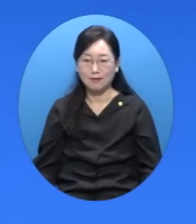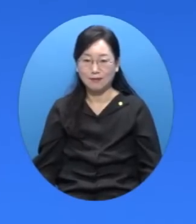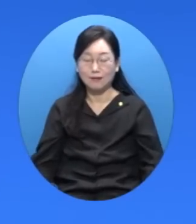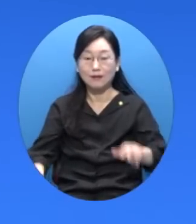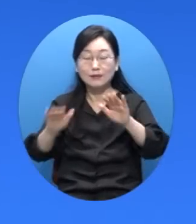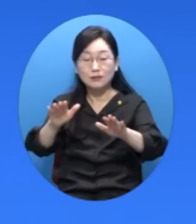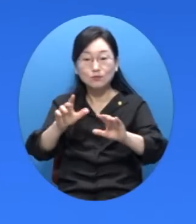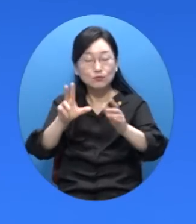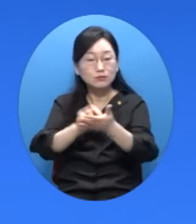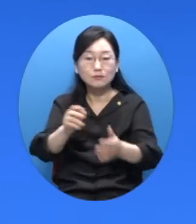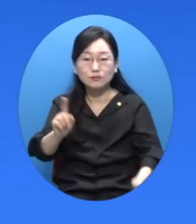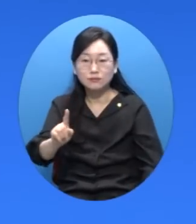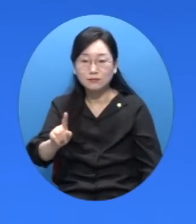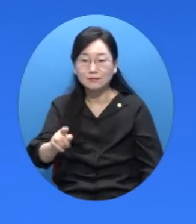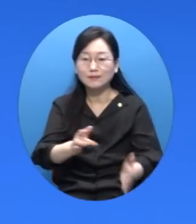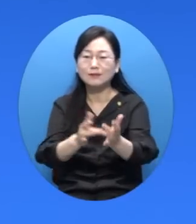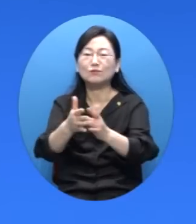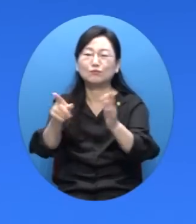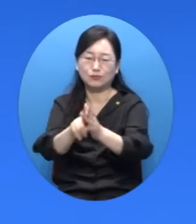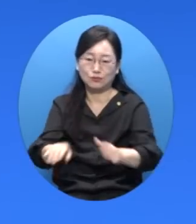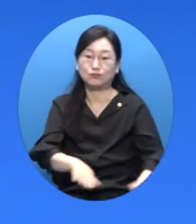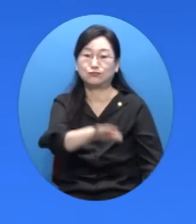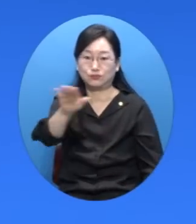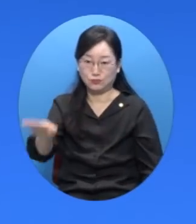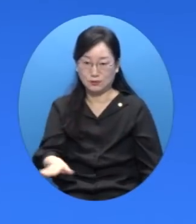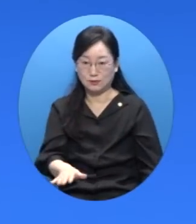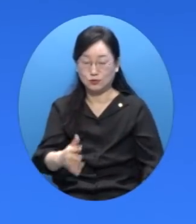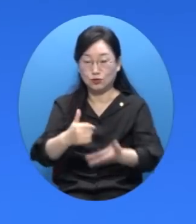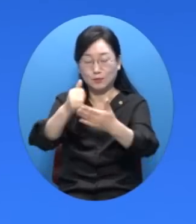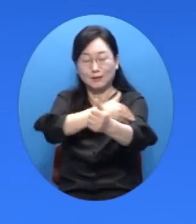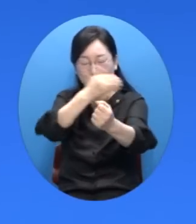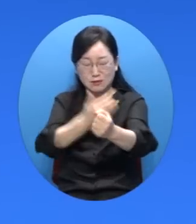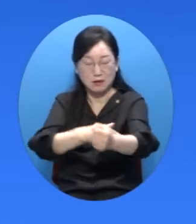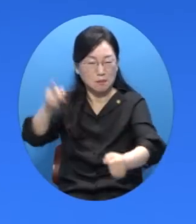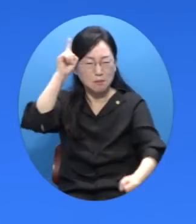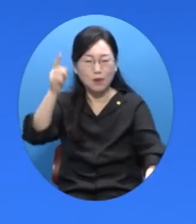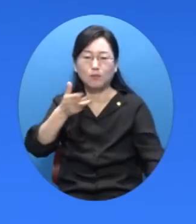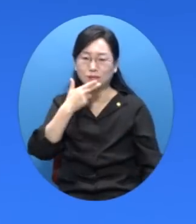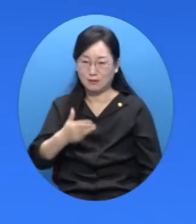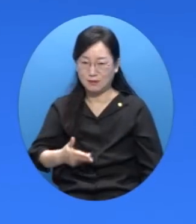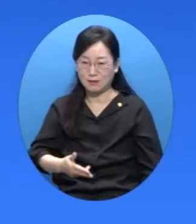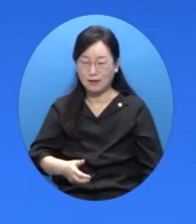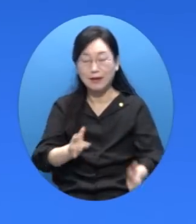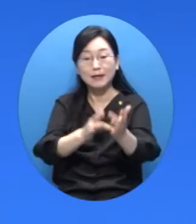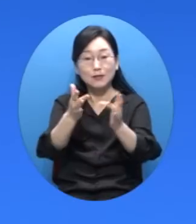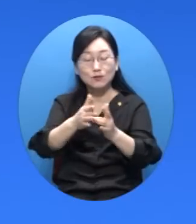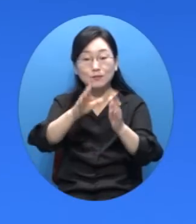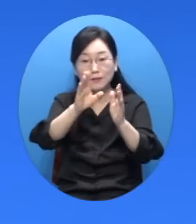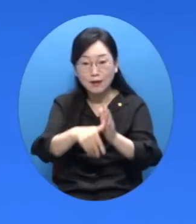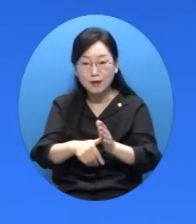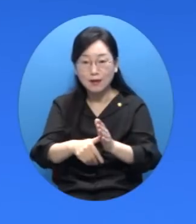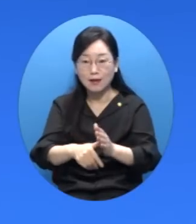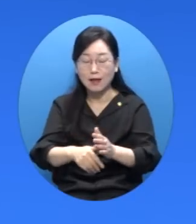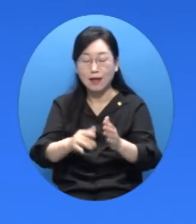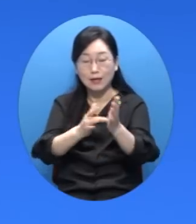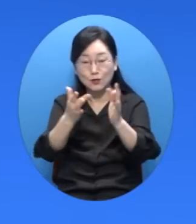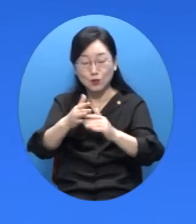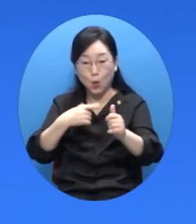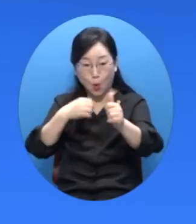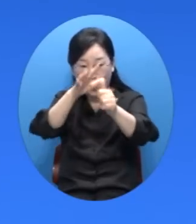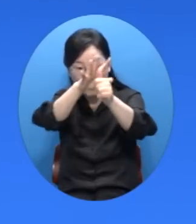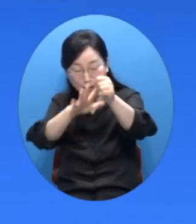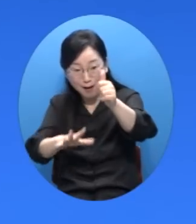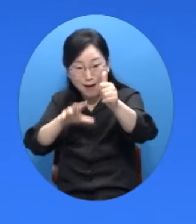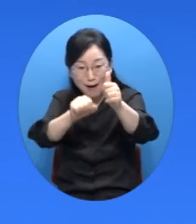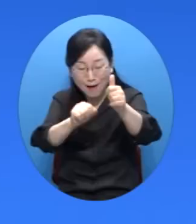오늘날 우리들의 문제가 무엇입니까? 예수 믿는 우리들이 주님의 능력을 전적으로 의지하지 않습니다. 예수님 당시에는 예수님 옷자락만 만져도 병이